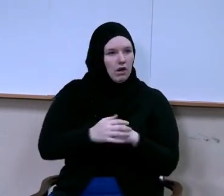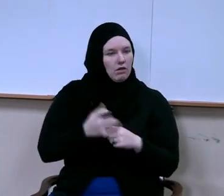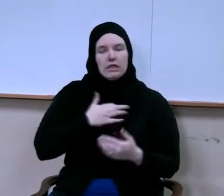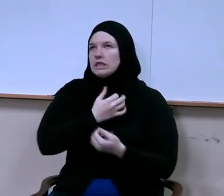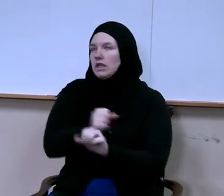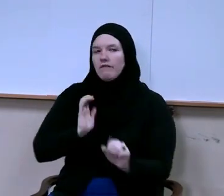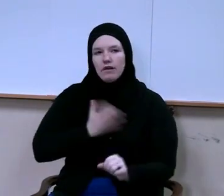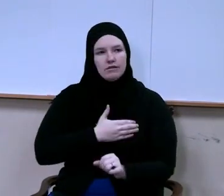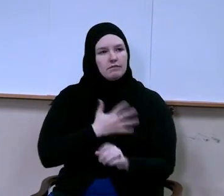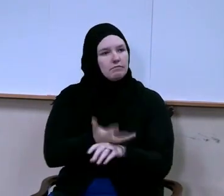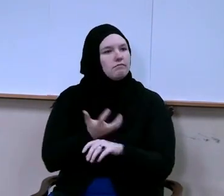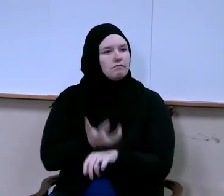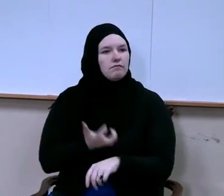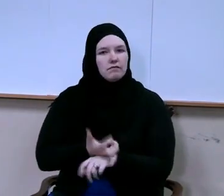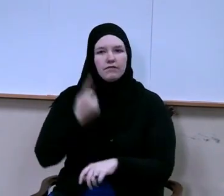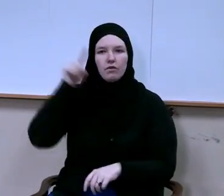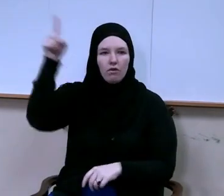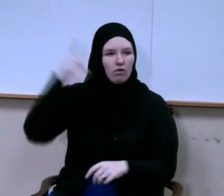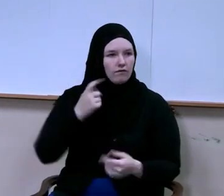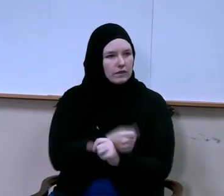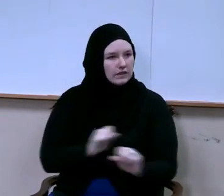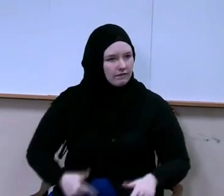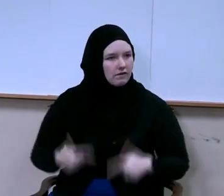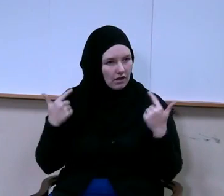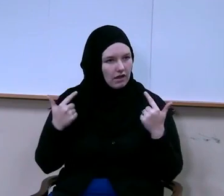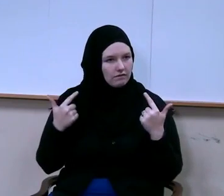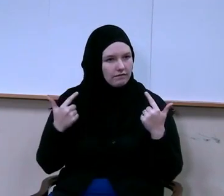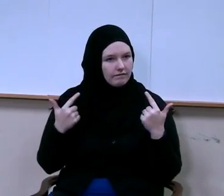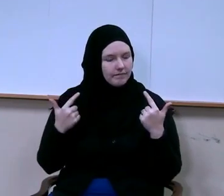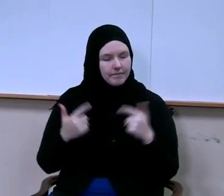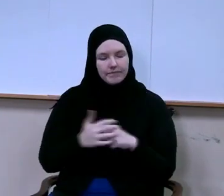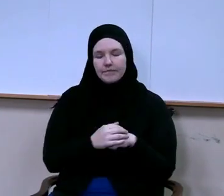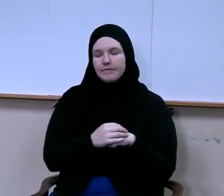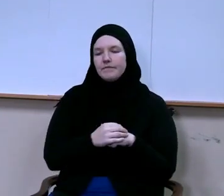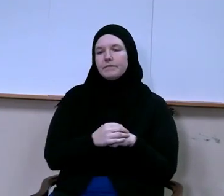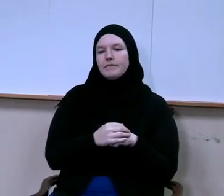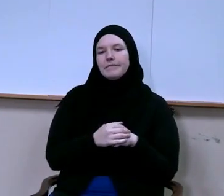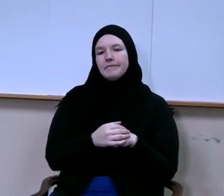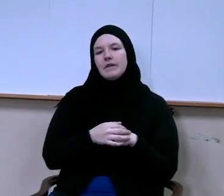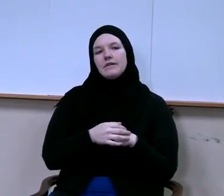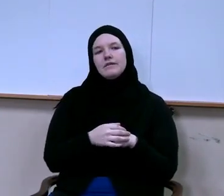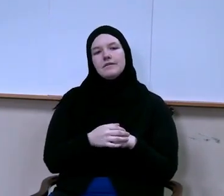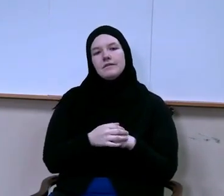لَنَكُونَنَّ مِنَ الشَّاكِرِينَ. فَلَمَّا أَنْجَاهُمْ مِنْهَا إِذَا هُمْ يَبْغُونَ فِي الْأَرْضِ بِغَيْرِ